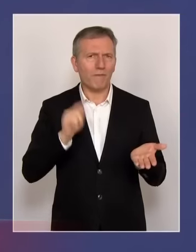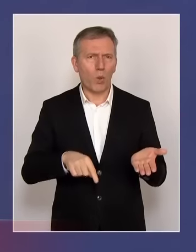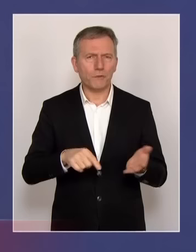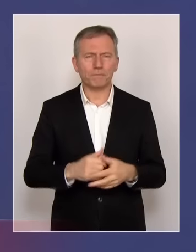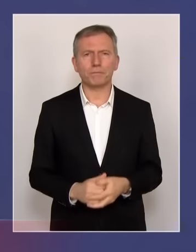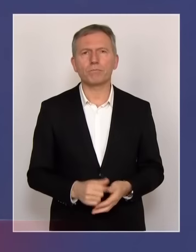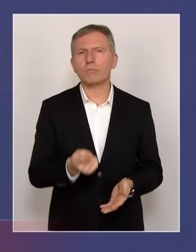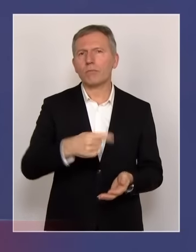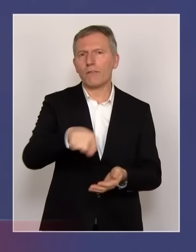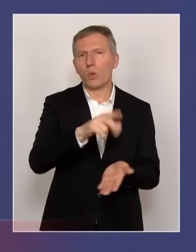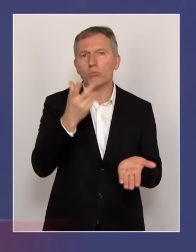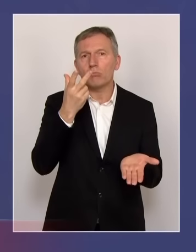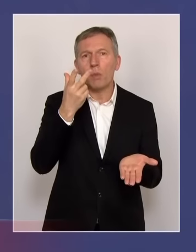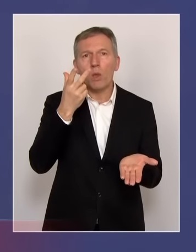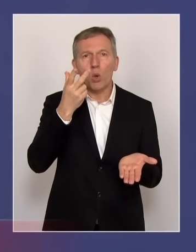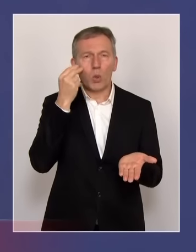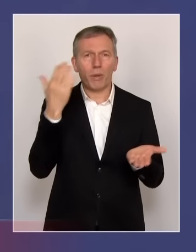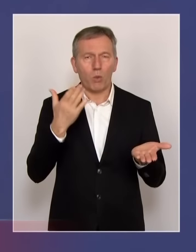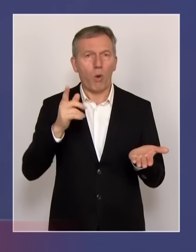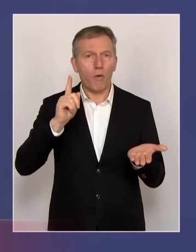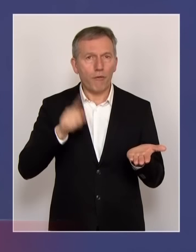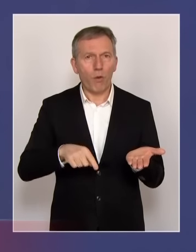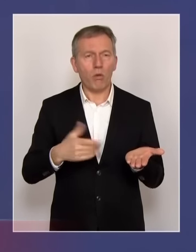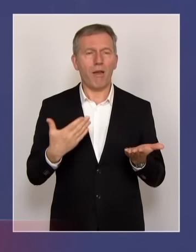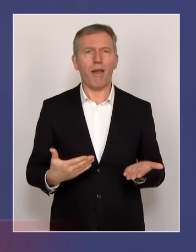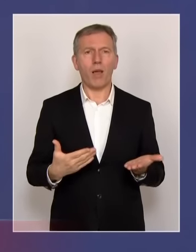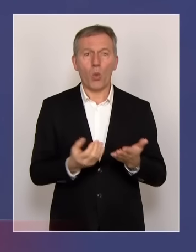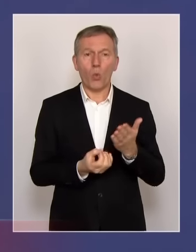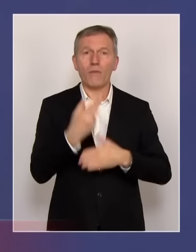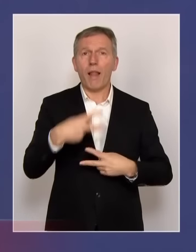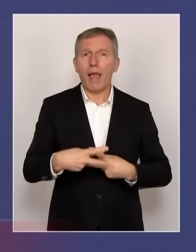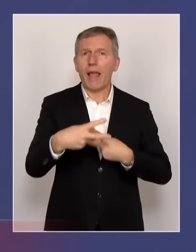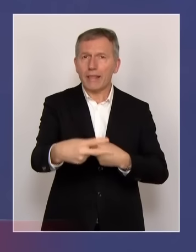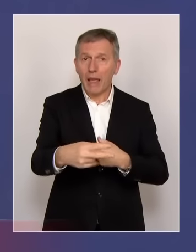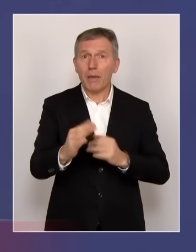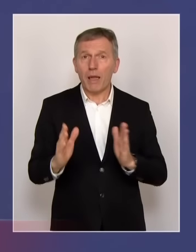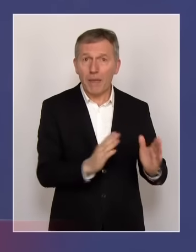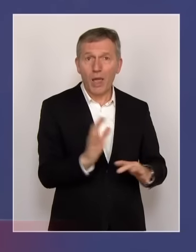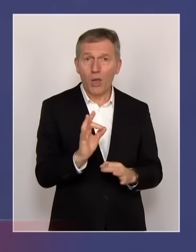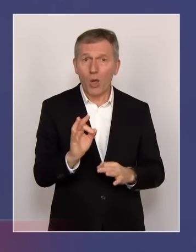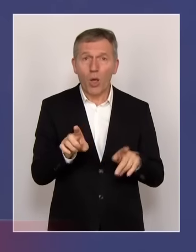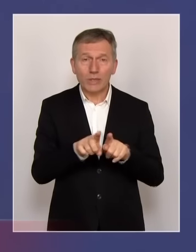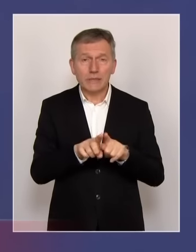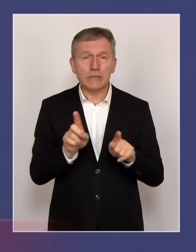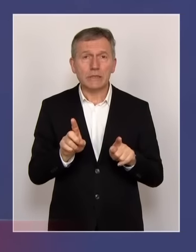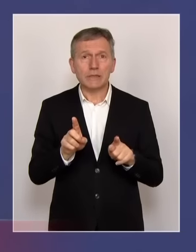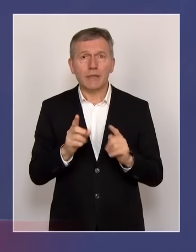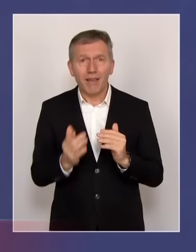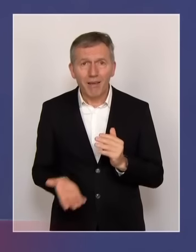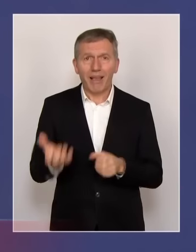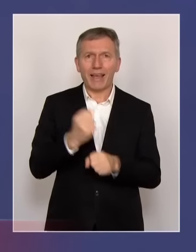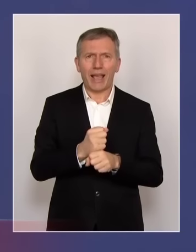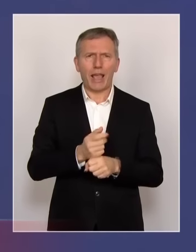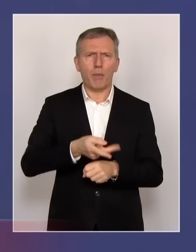Vous l'avez compris, il nous faut passer pas simplement une nouvelle étape, mais bâtir véritablement un nouveau